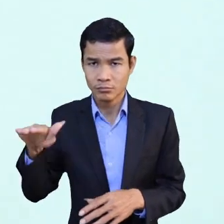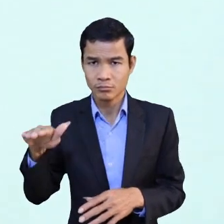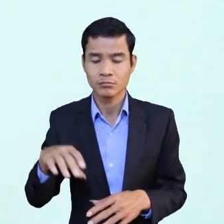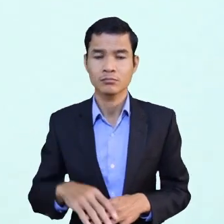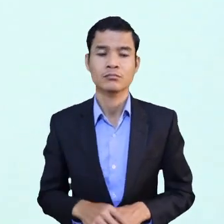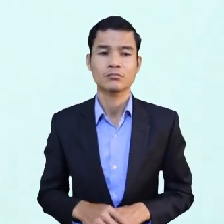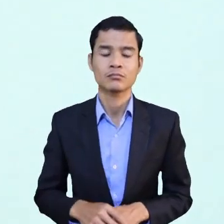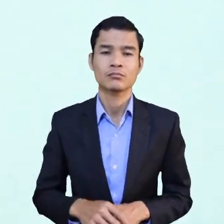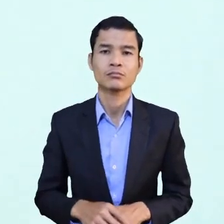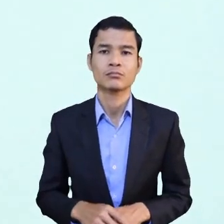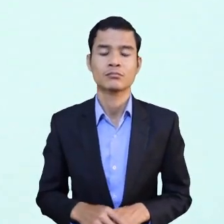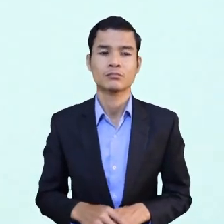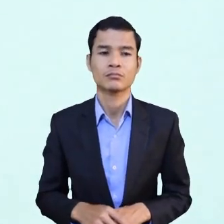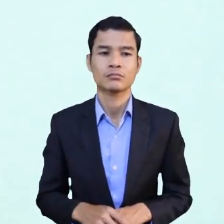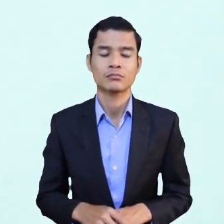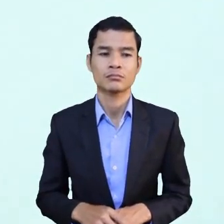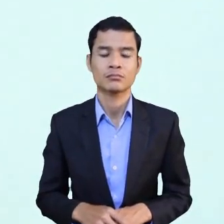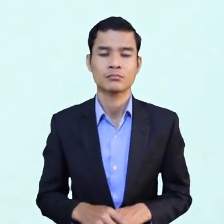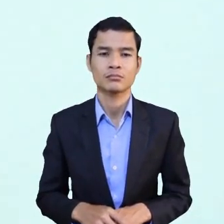ចា